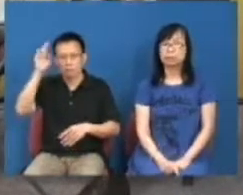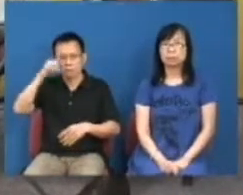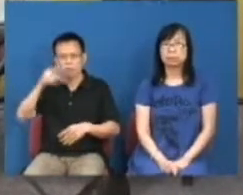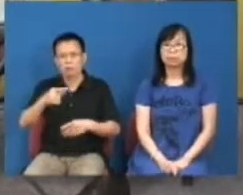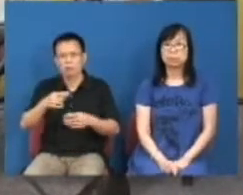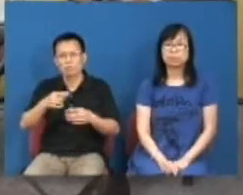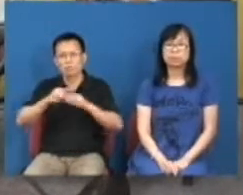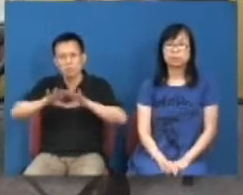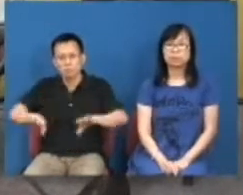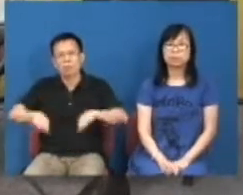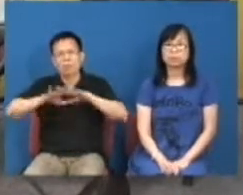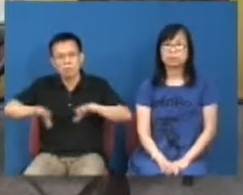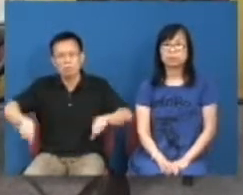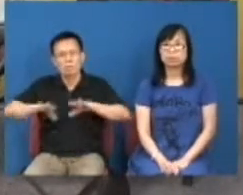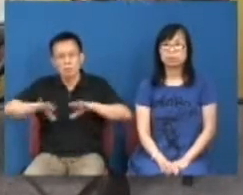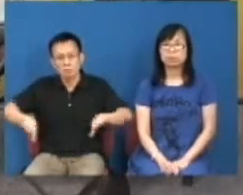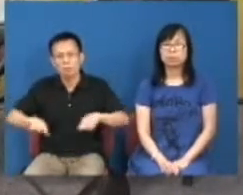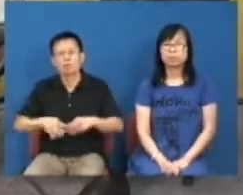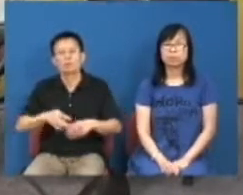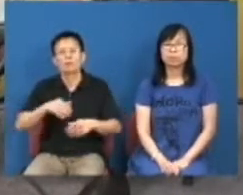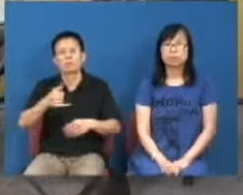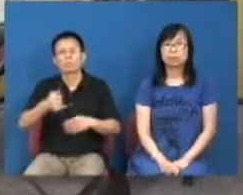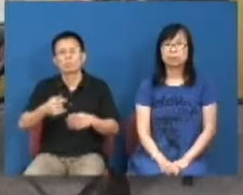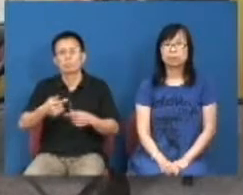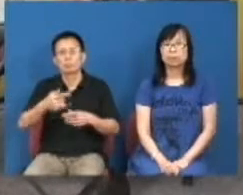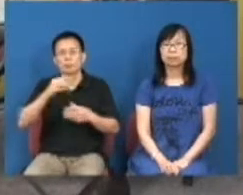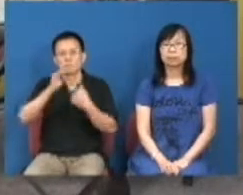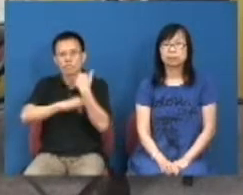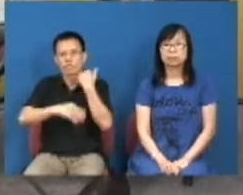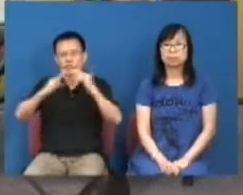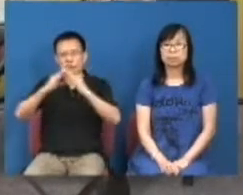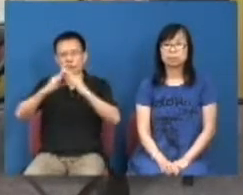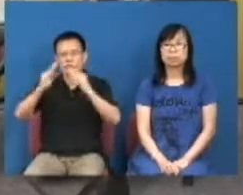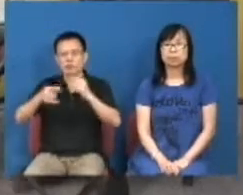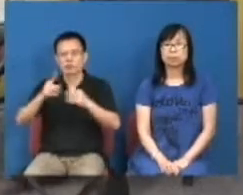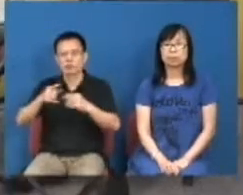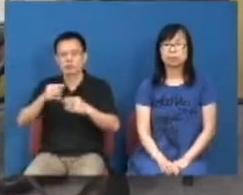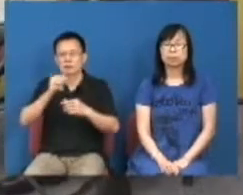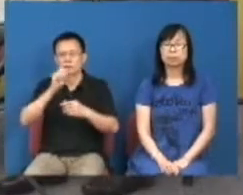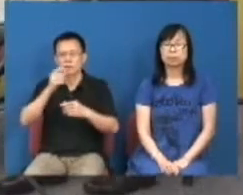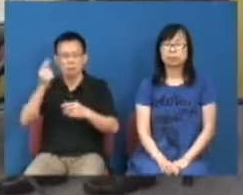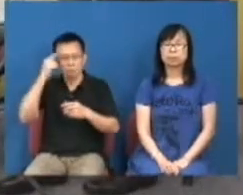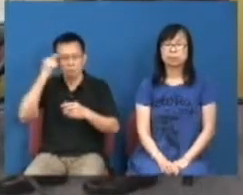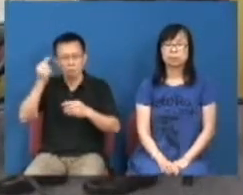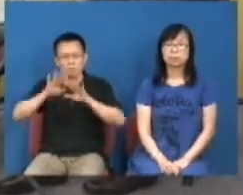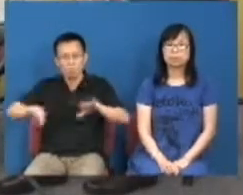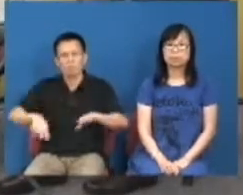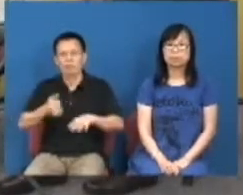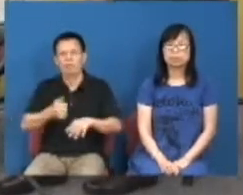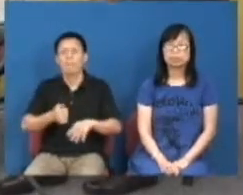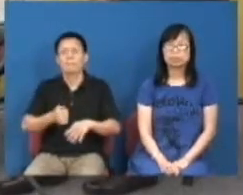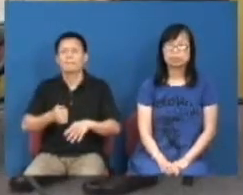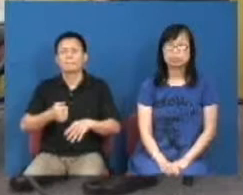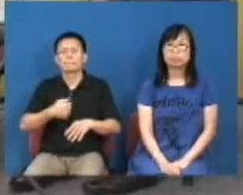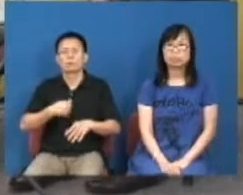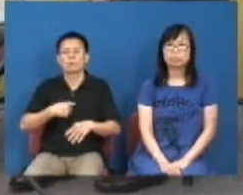啊，又或者真係要去到訴諸法律嘅時候，先至知調解好。我試過有一個個案，我都是專家證人嚟